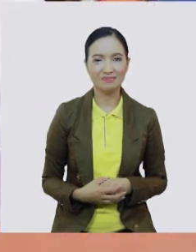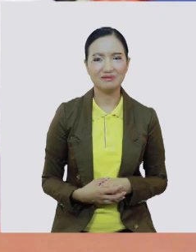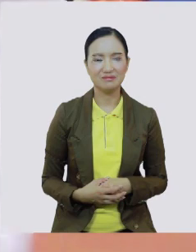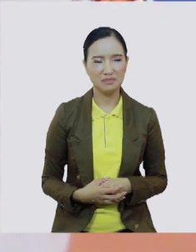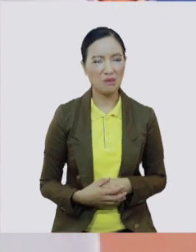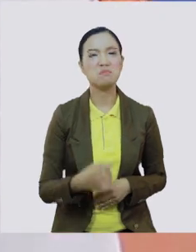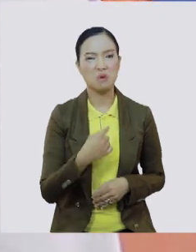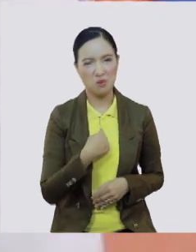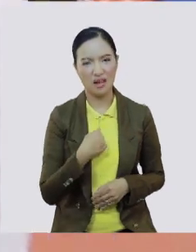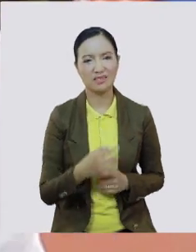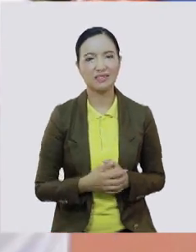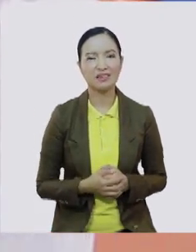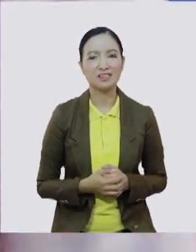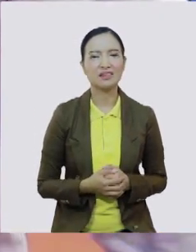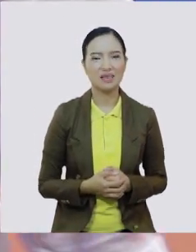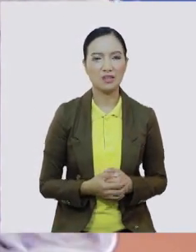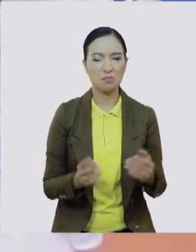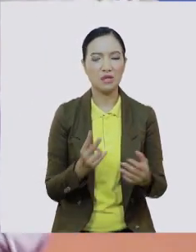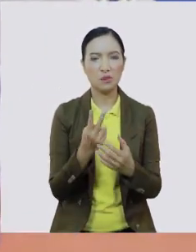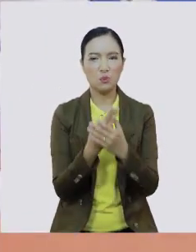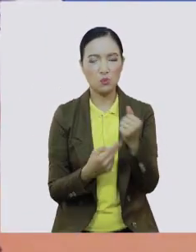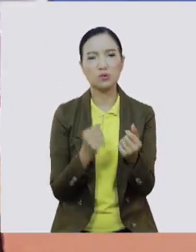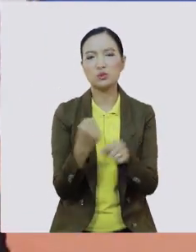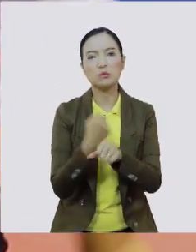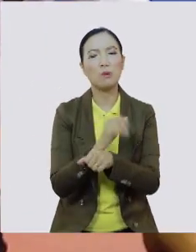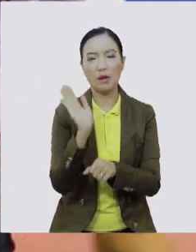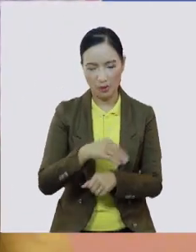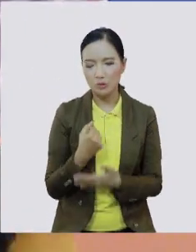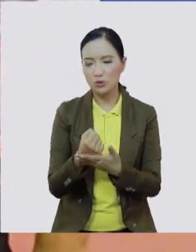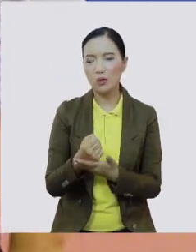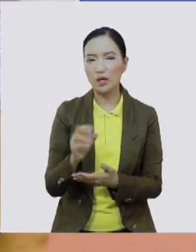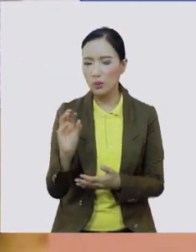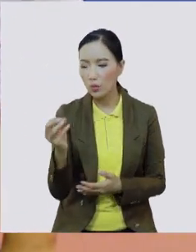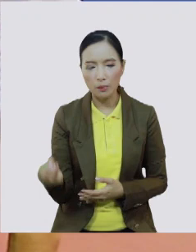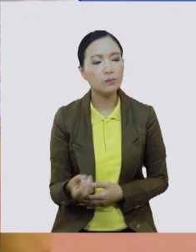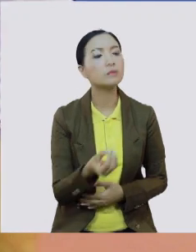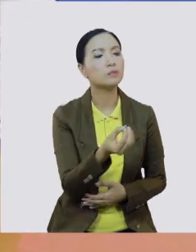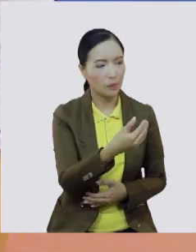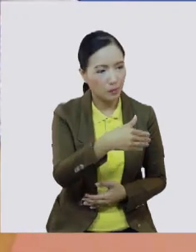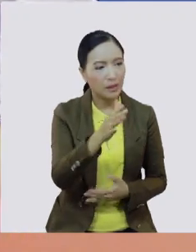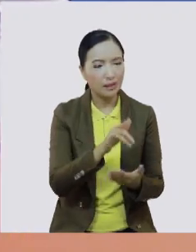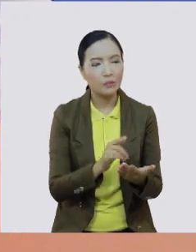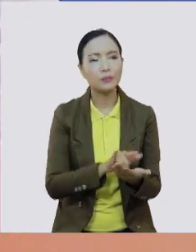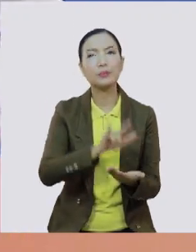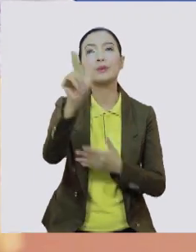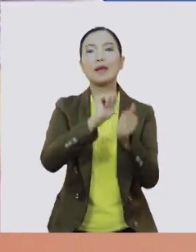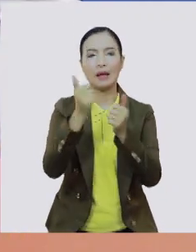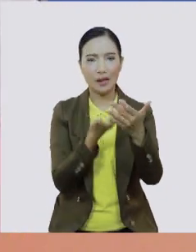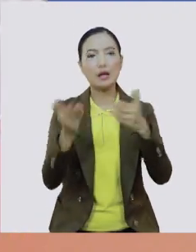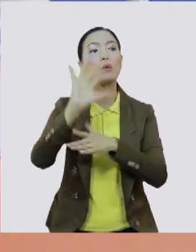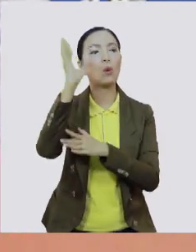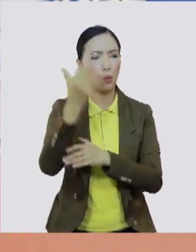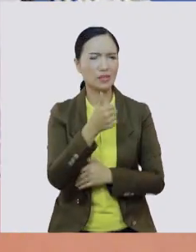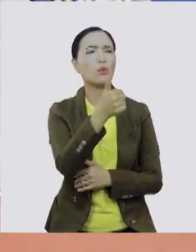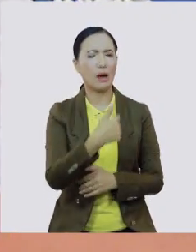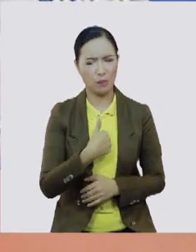ผมว่าอย่าเป็นผู้ซ้อมเลยฮะเป็นคนช่วยเก็บลูกบอลให้ ขาได้ไปชิงแชมป์โลกจะดีกว่านะครับ